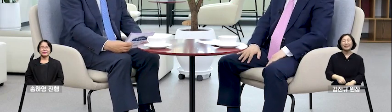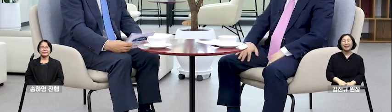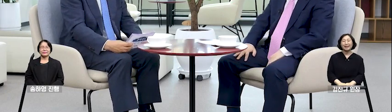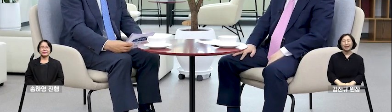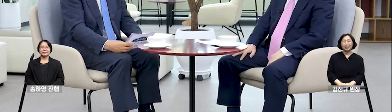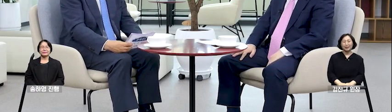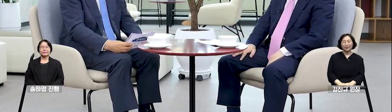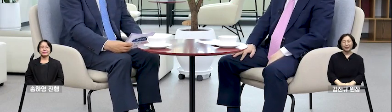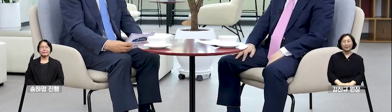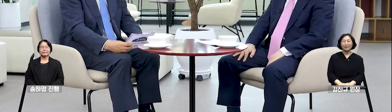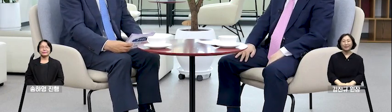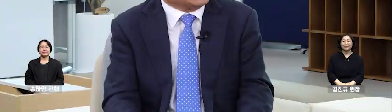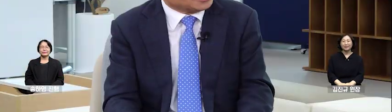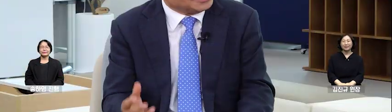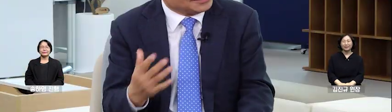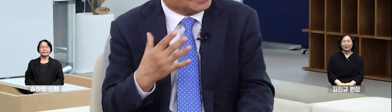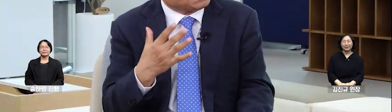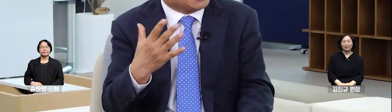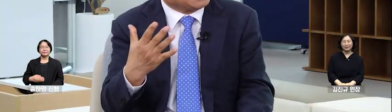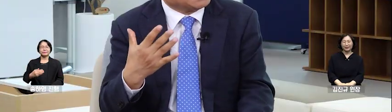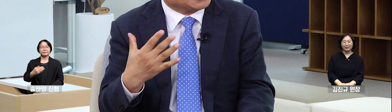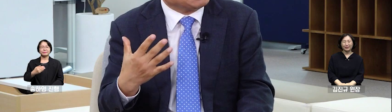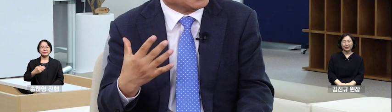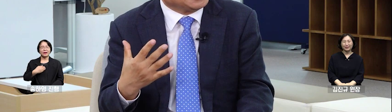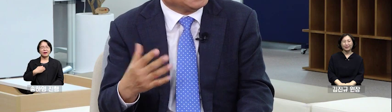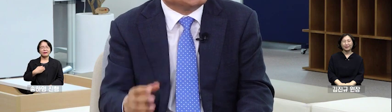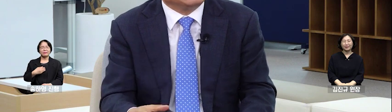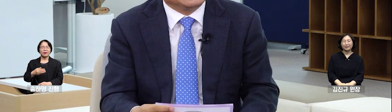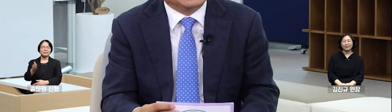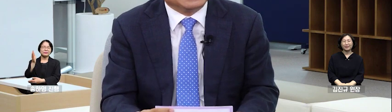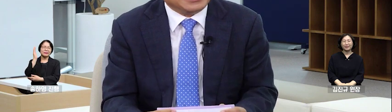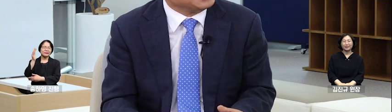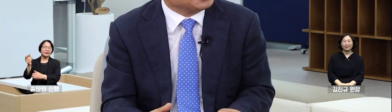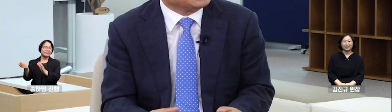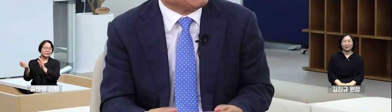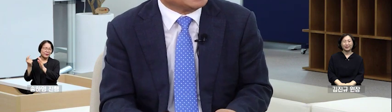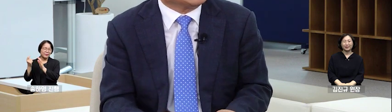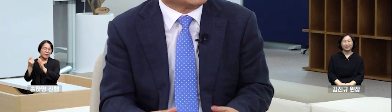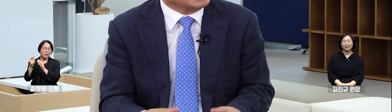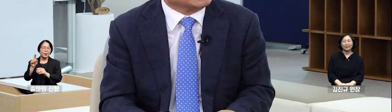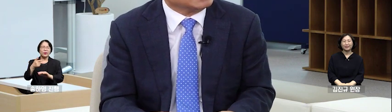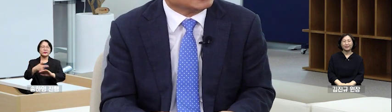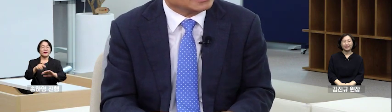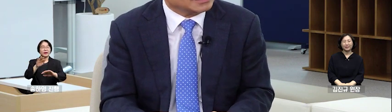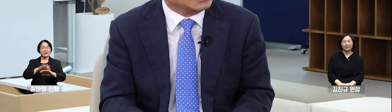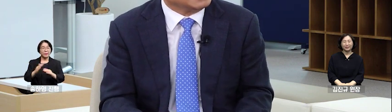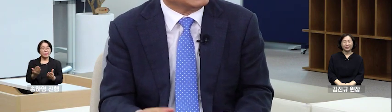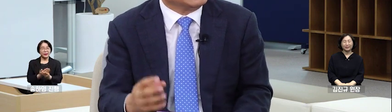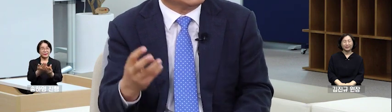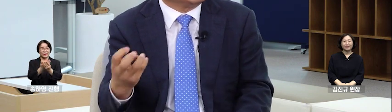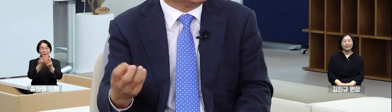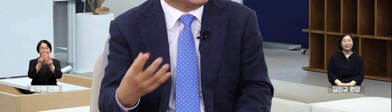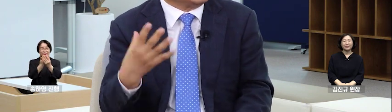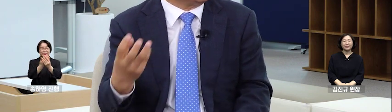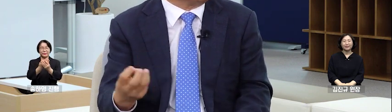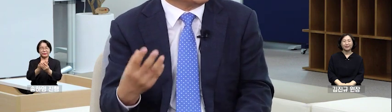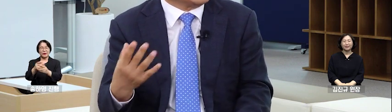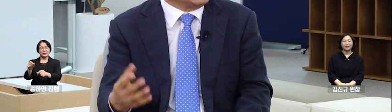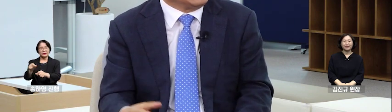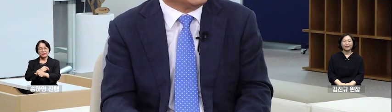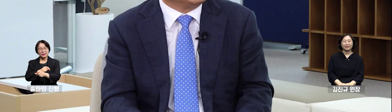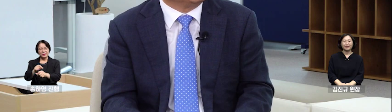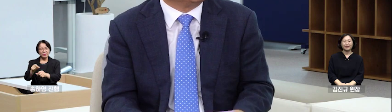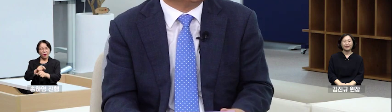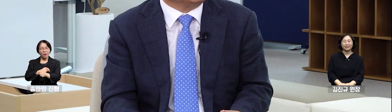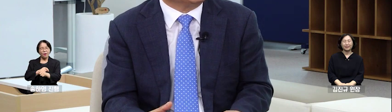아요 자 제가 이렇게 좀 대답을 듣다보니까 대자 의 발전 가능성 특히 그 ict 미